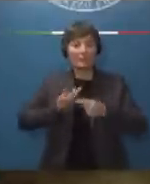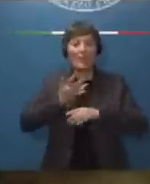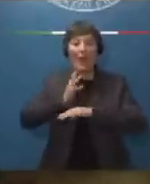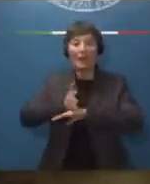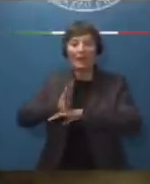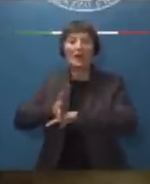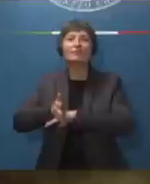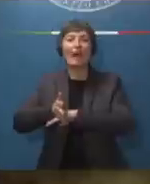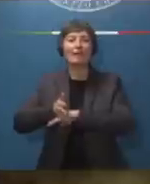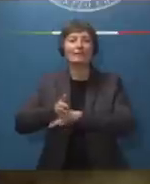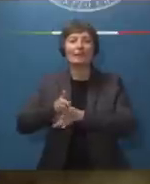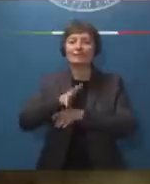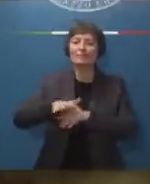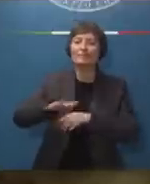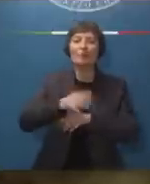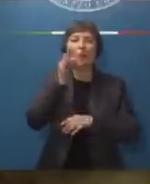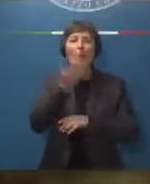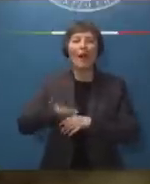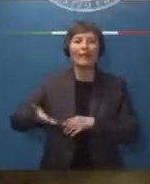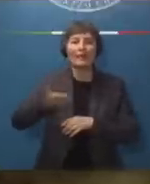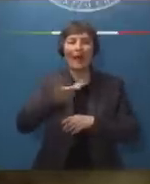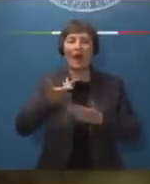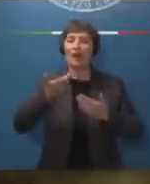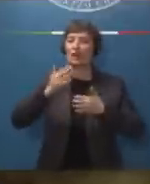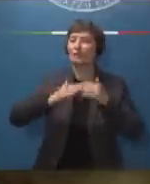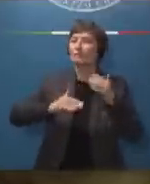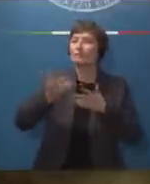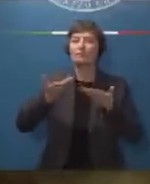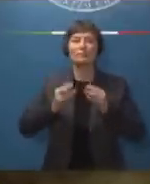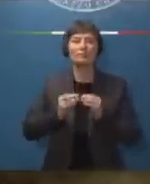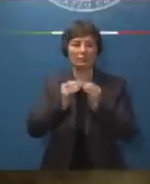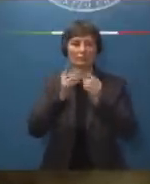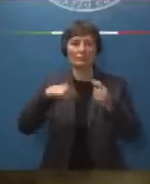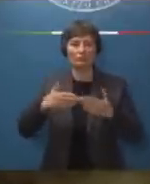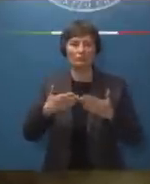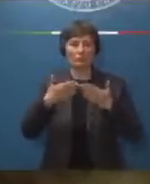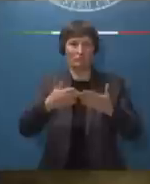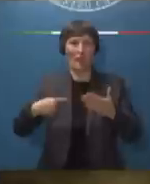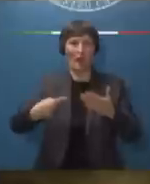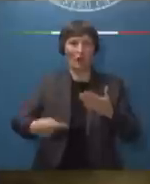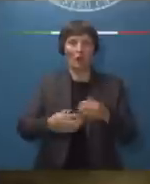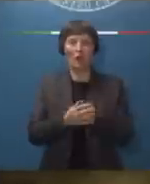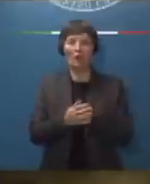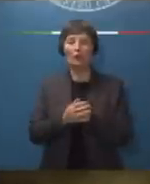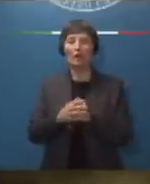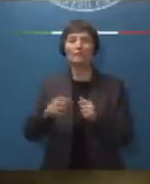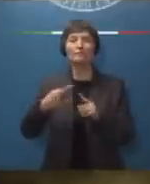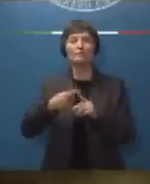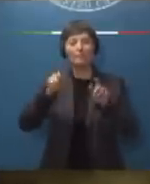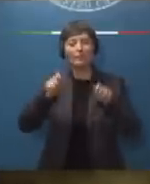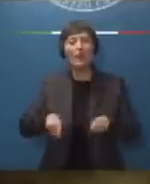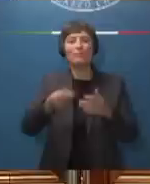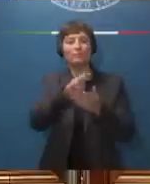programmi di sostegno per il ripristino delle Infrastrutture critiche sono stati Inoltre avviati progetti di collaborazione